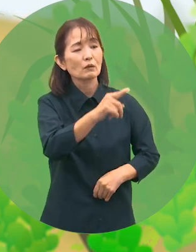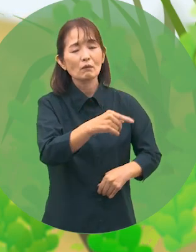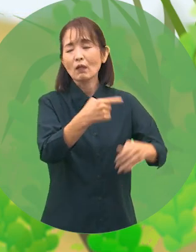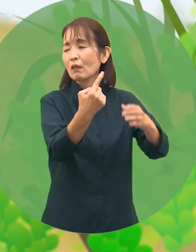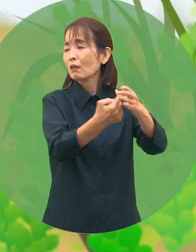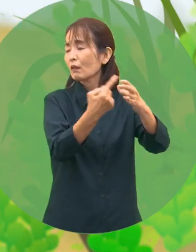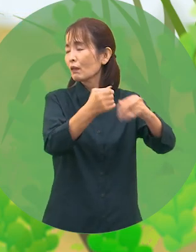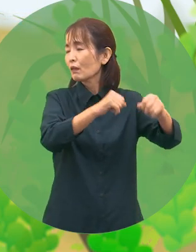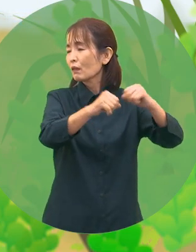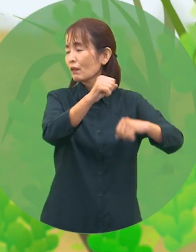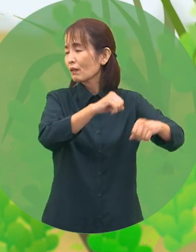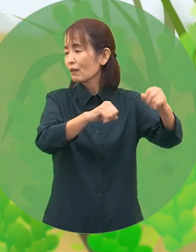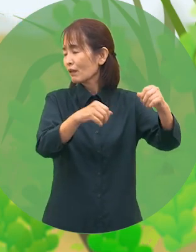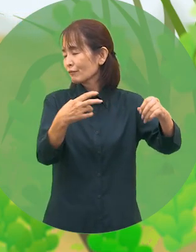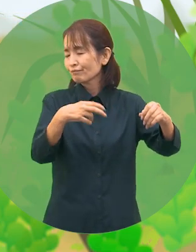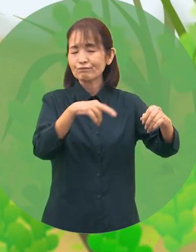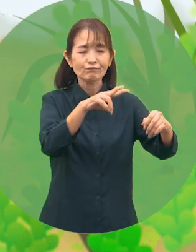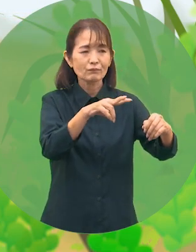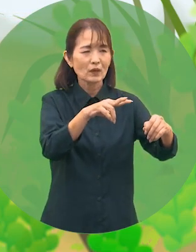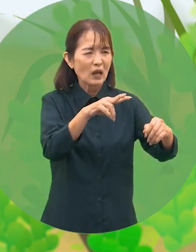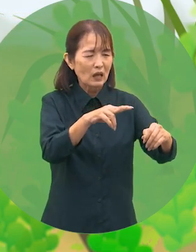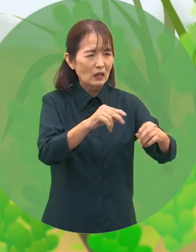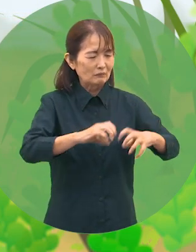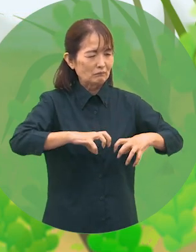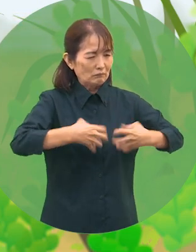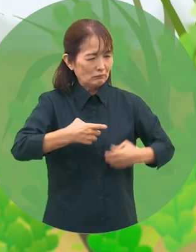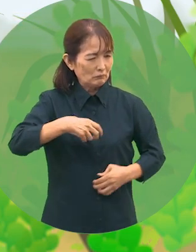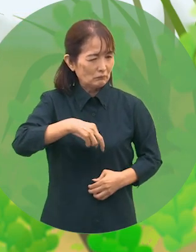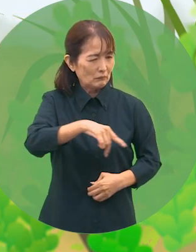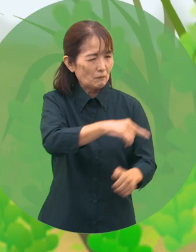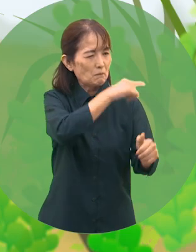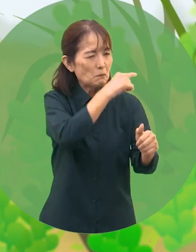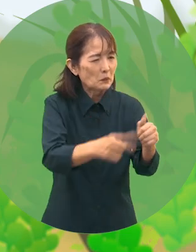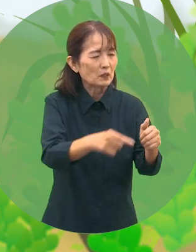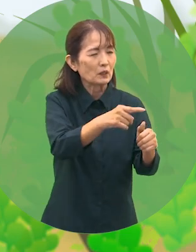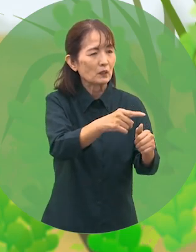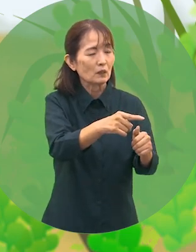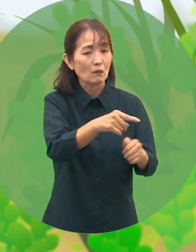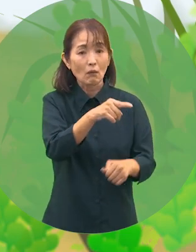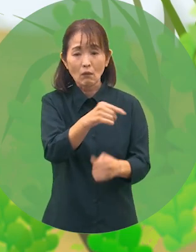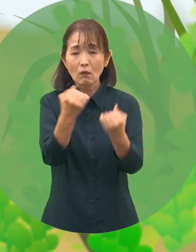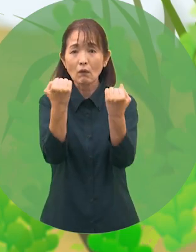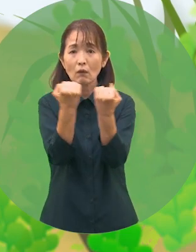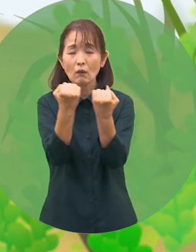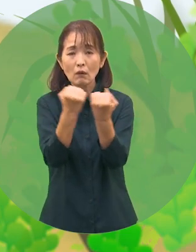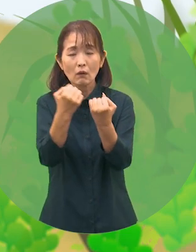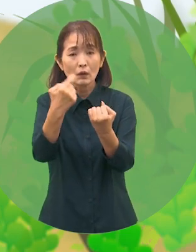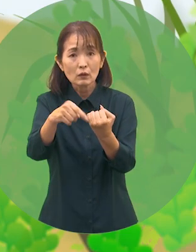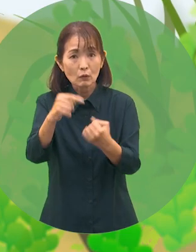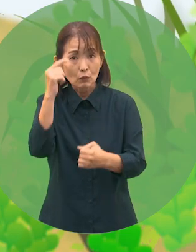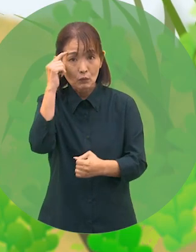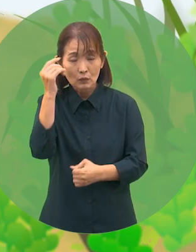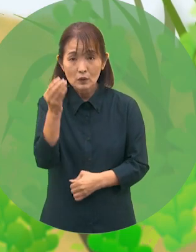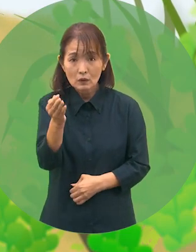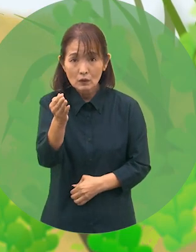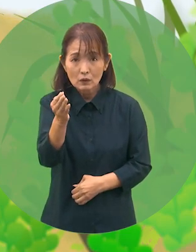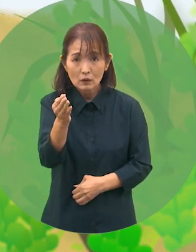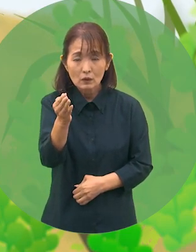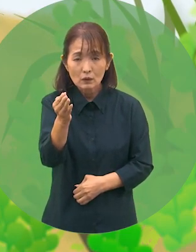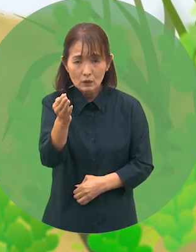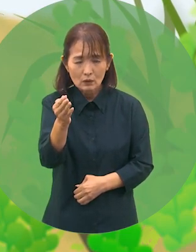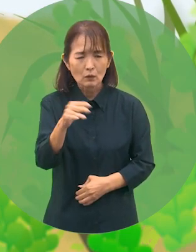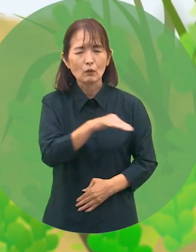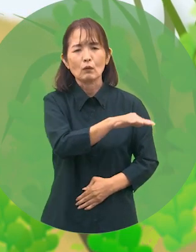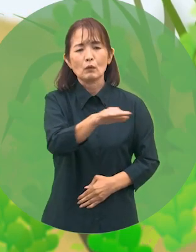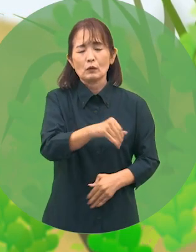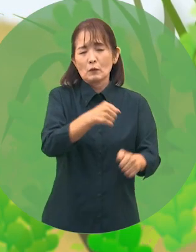イライラした時に子どものしつけのためだから仕方ないと体罰をしていませんか。 体罰で子ども